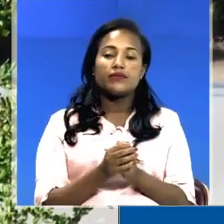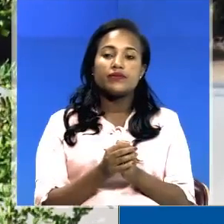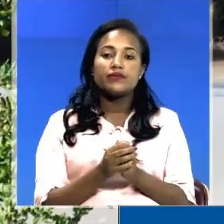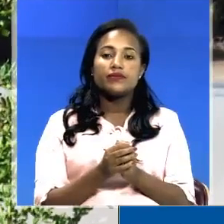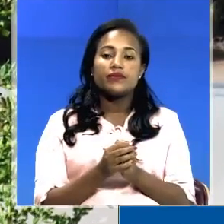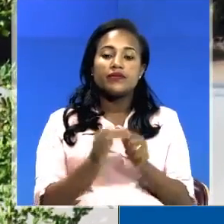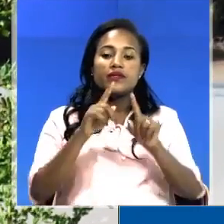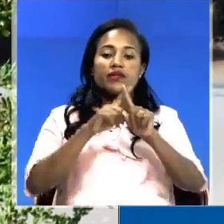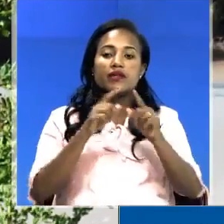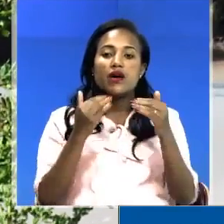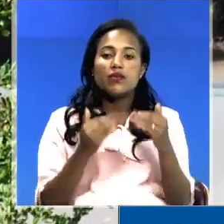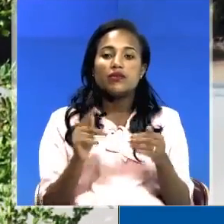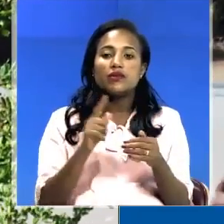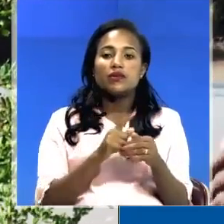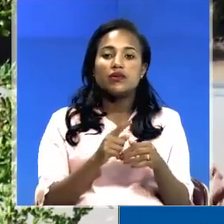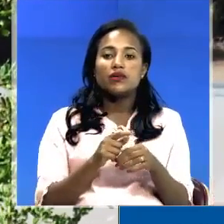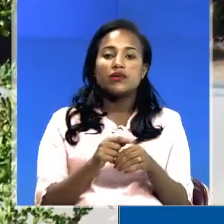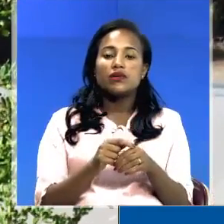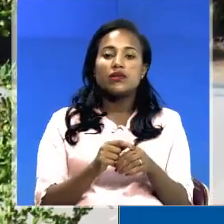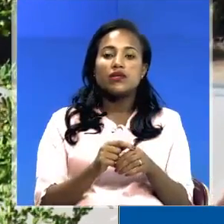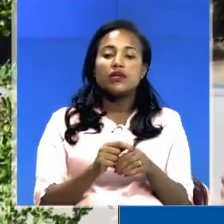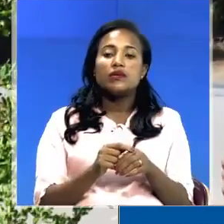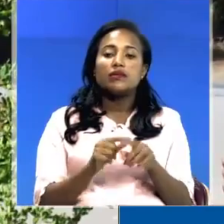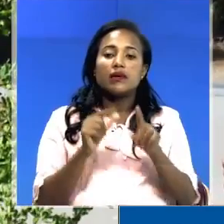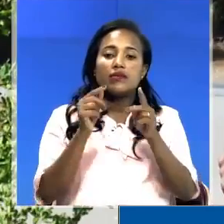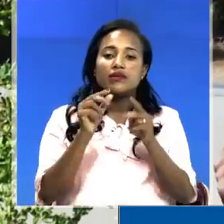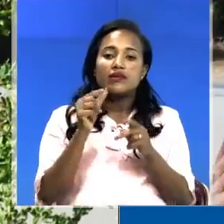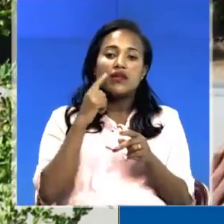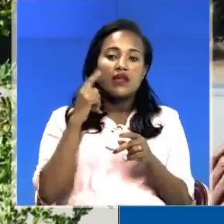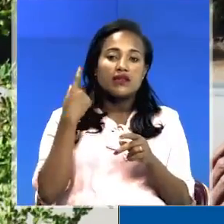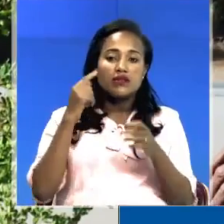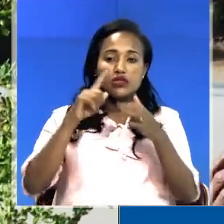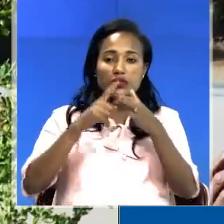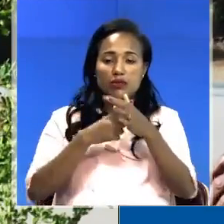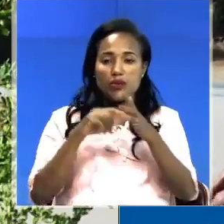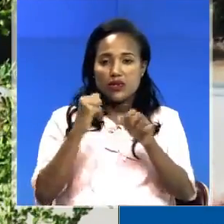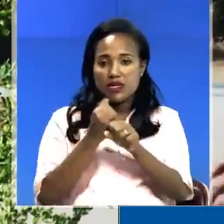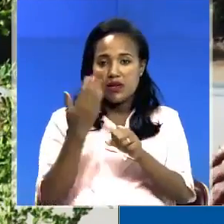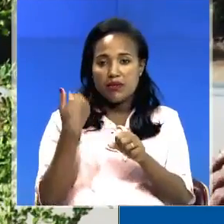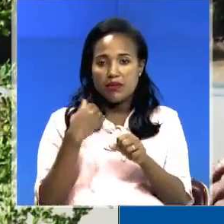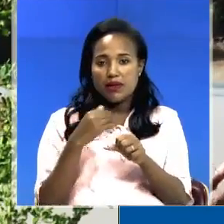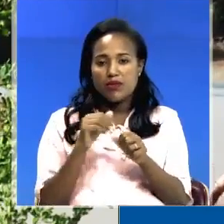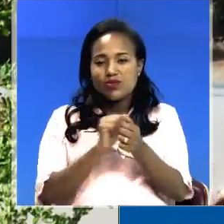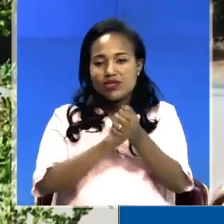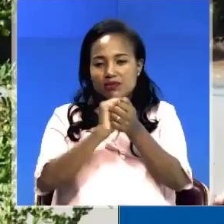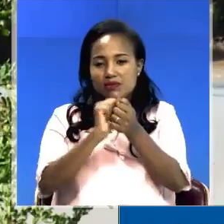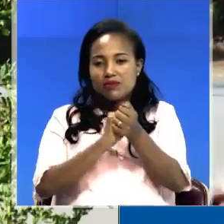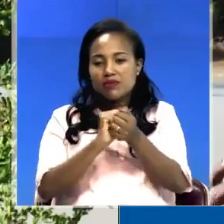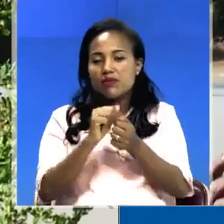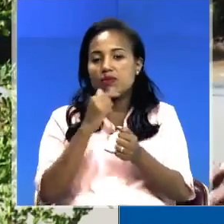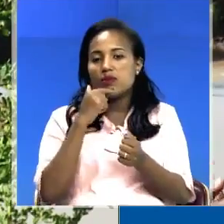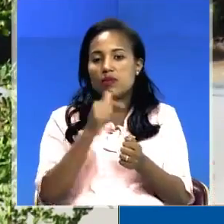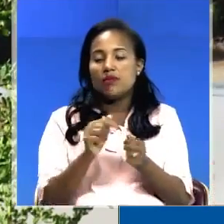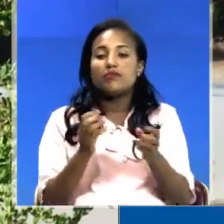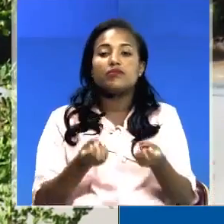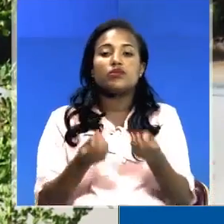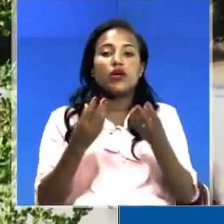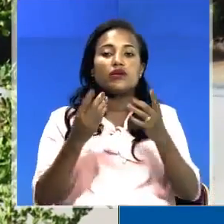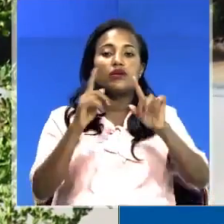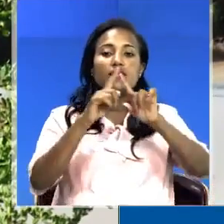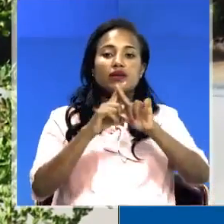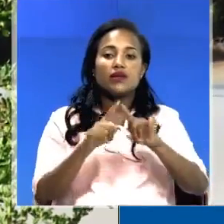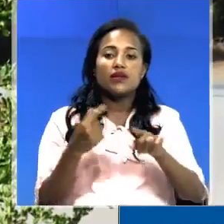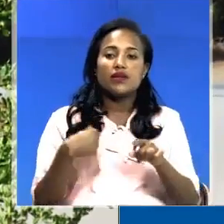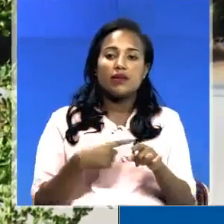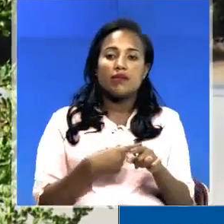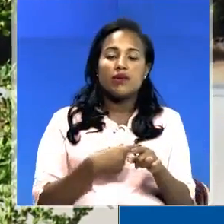ግን አሁን ምን ነው ያለግባ ብሮ ጫጩቶ የሚገርም ከትናንት ጀምሮ ተሰዶ ነበር። ትናንት በጣም ወድሟን በጣም ብዛት ነው ወደሙ። ግን እኛም